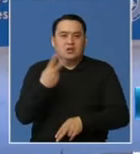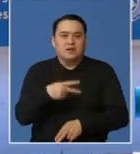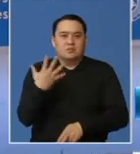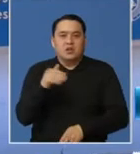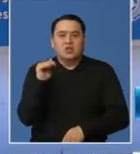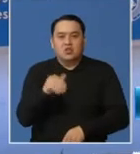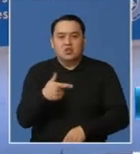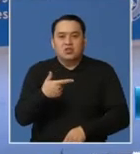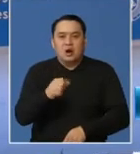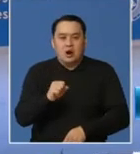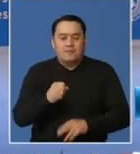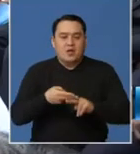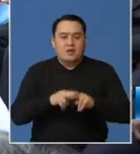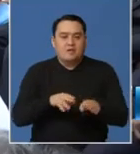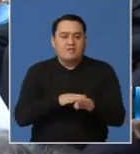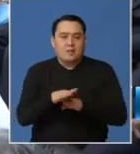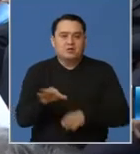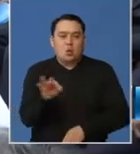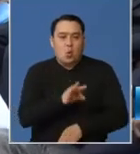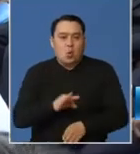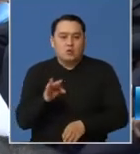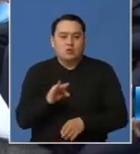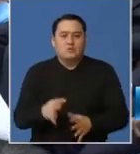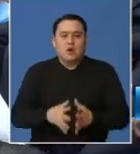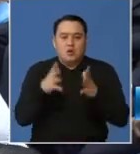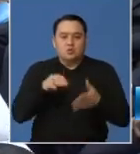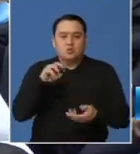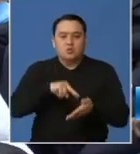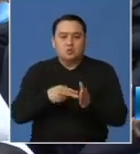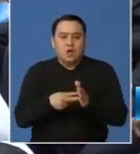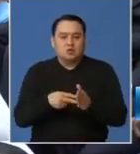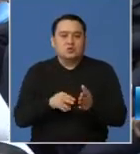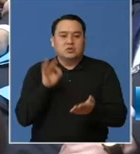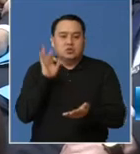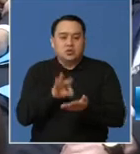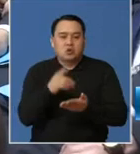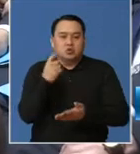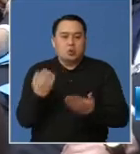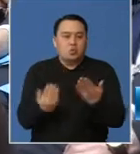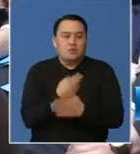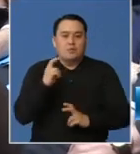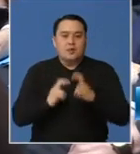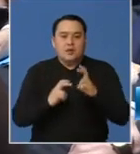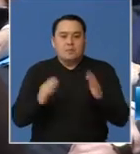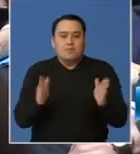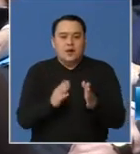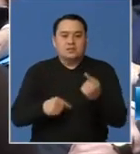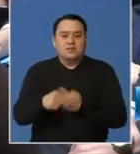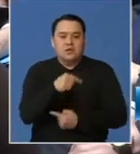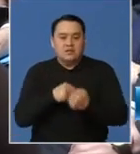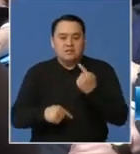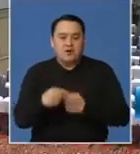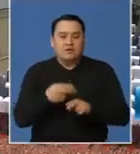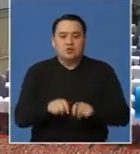25 тысяч гектаров. Выполнила область еще одну амбициозную задачу. Запущено 100 новых предприятий малого и среднего бизнеса